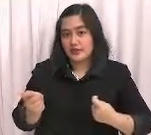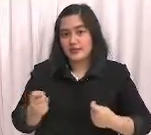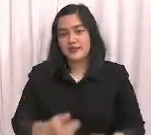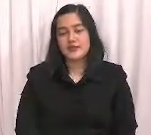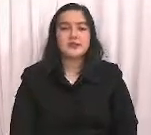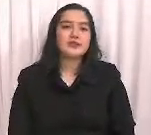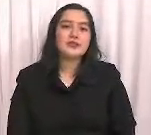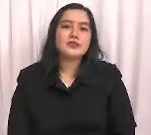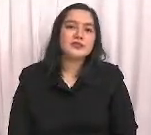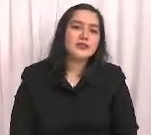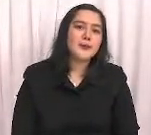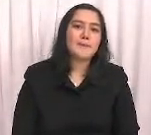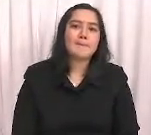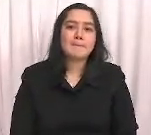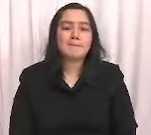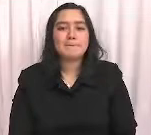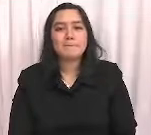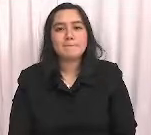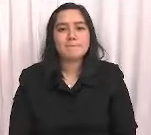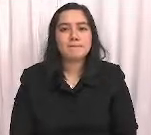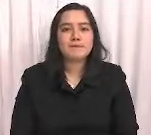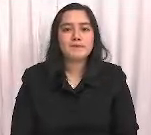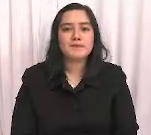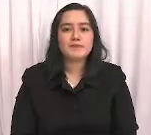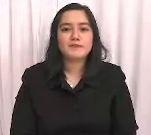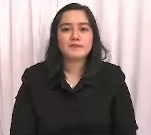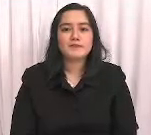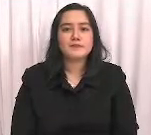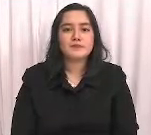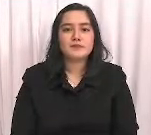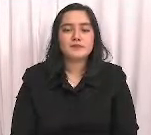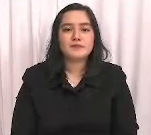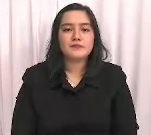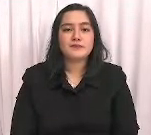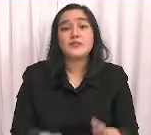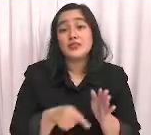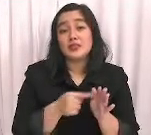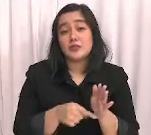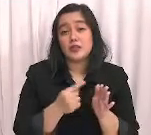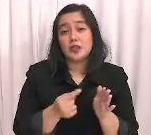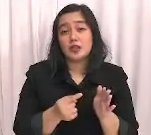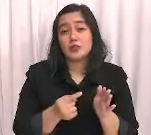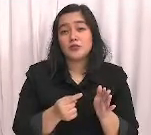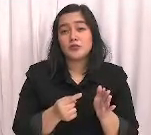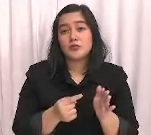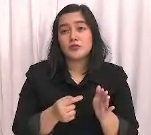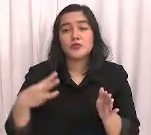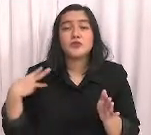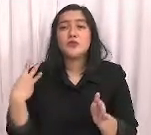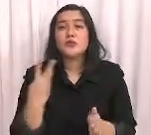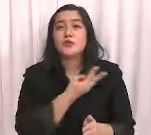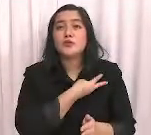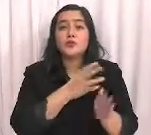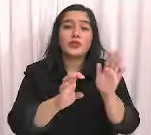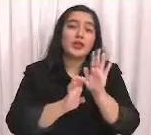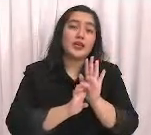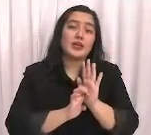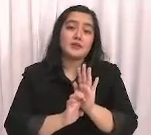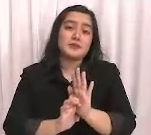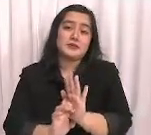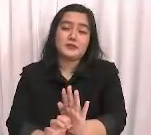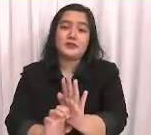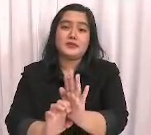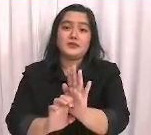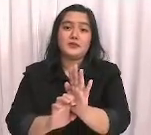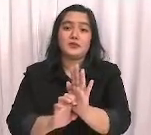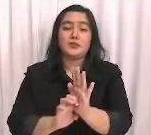mga kapatid. Minsan, ini-illustrate natin yan ng simple. Okay? Yung parang nauupo tayo sa upuan. Pag